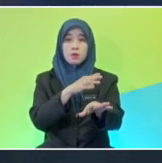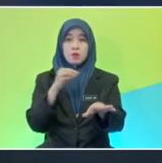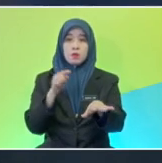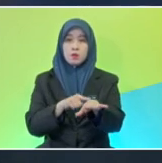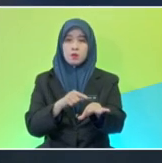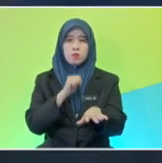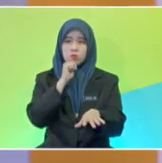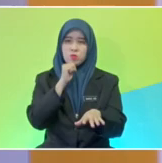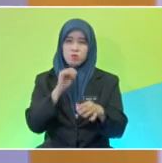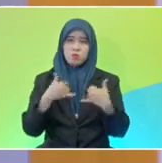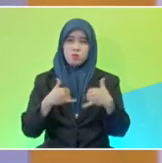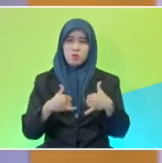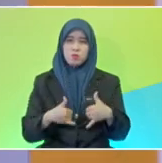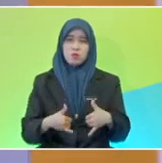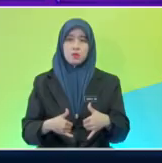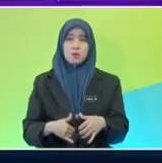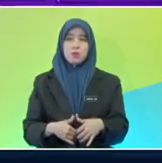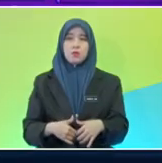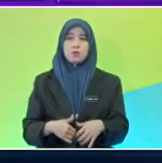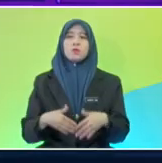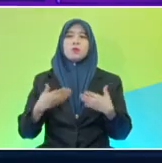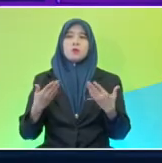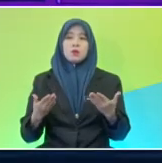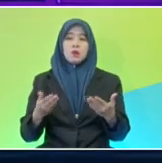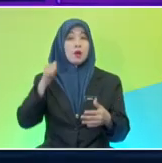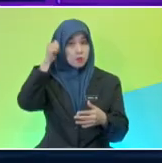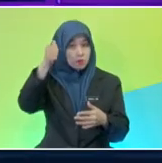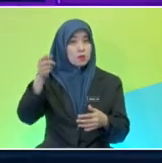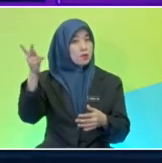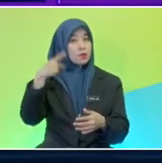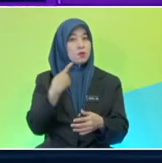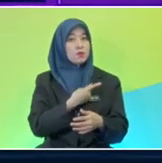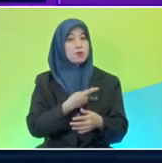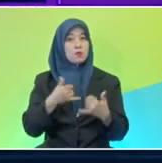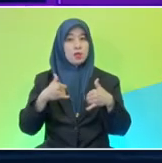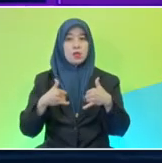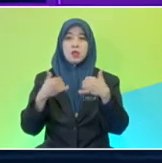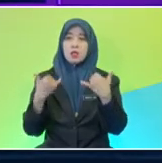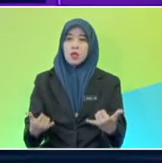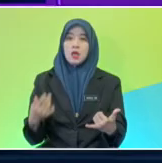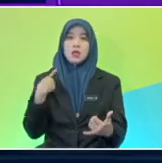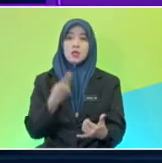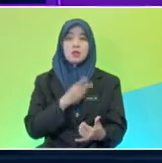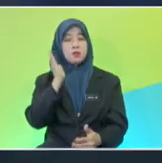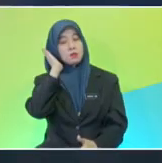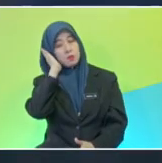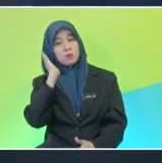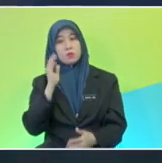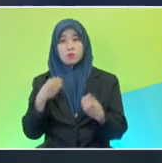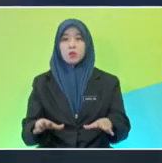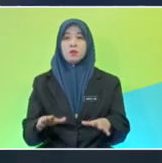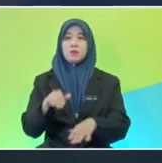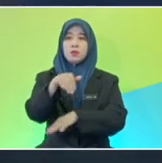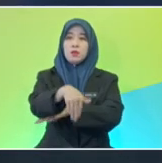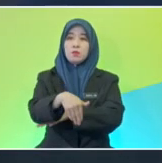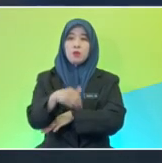je. Alah, habis macam mana ni, Long? Esok baru kita main. Sekarang kita tidur dulu sebab dah malam. Ah, jadi